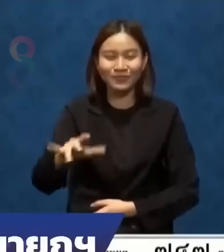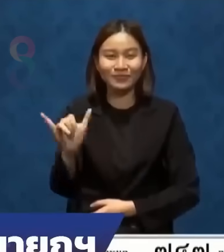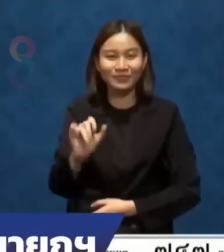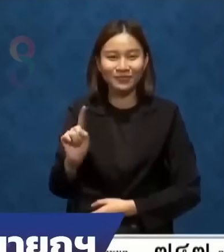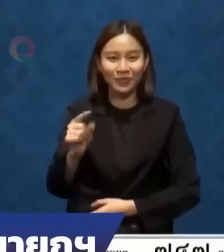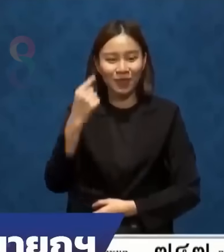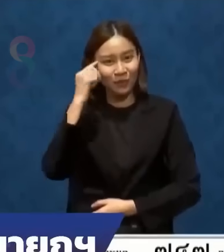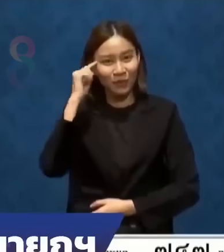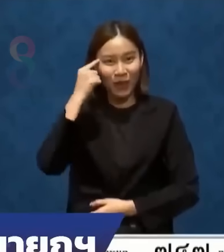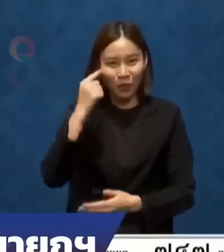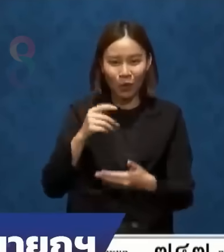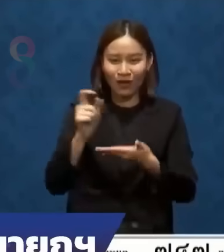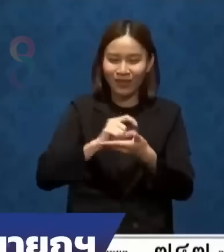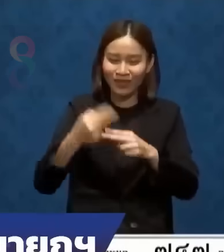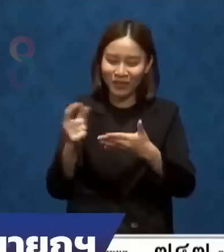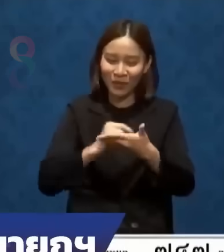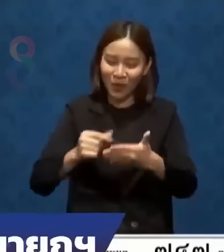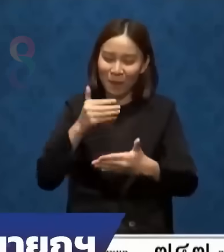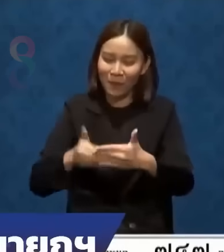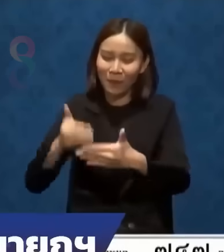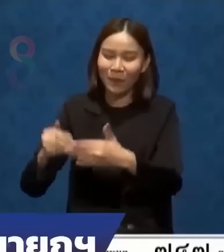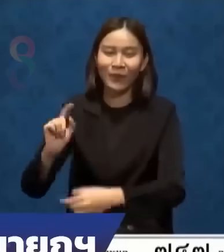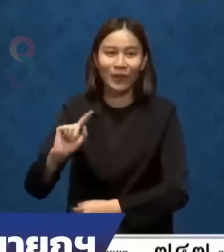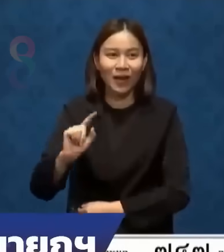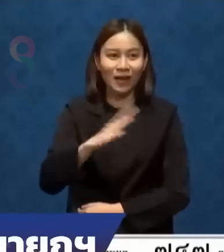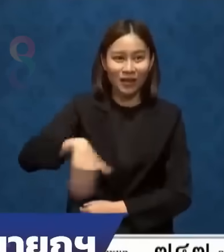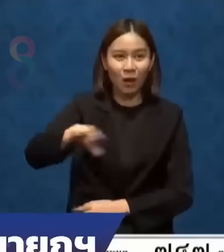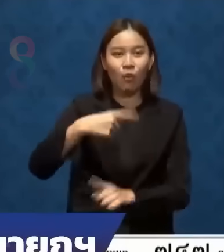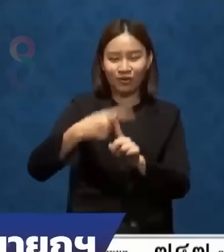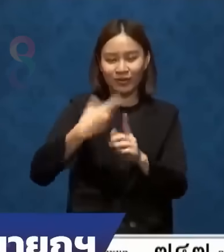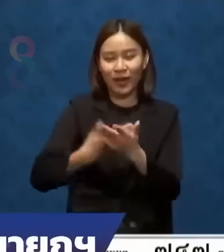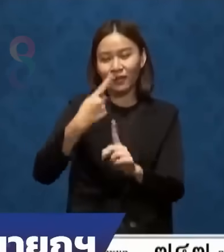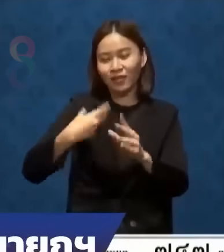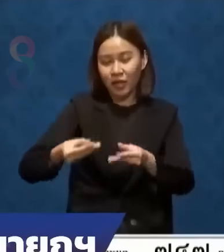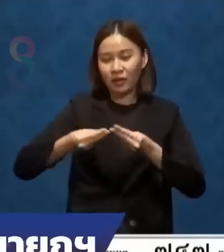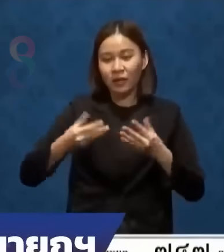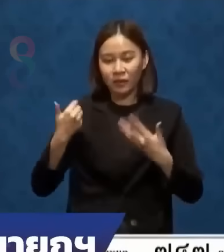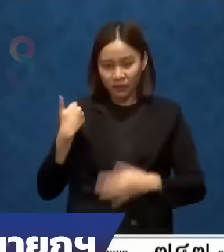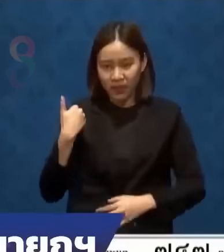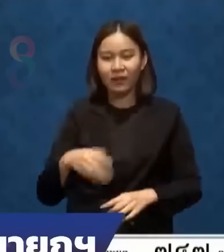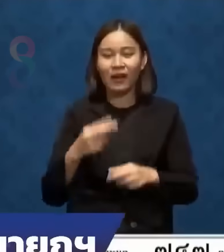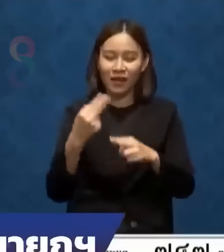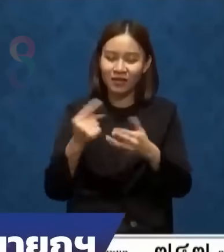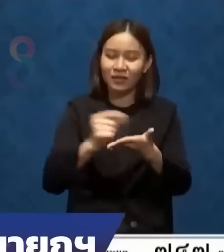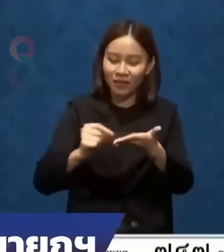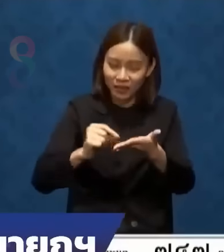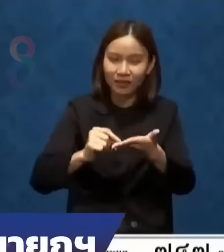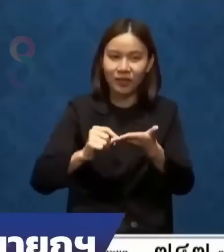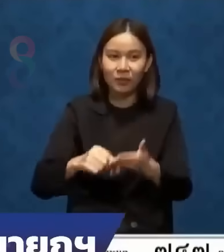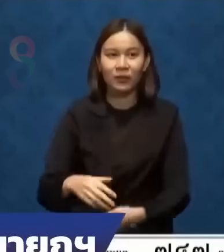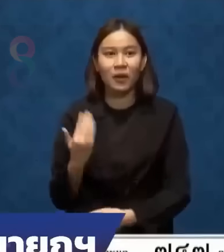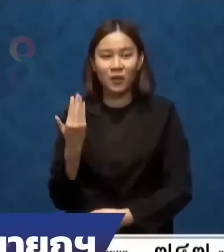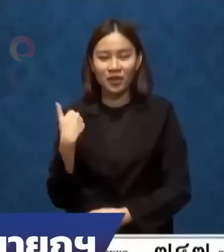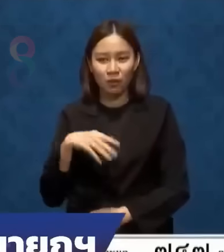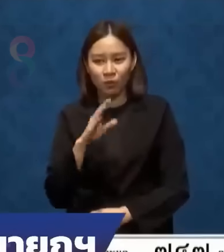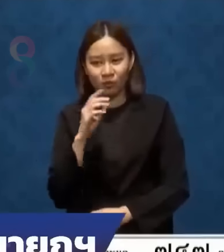ไม่รู้ว่าติดขัดเรื่องการเซ็นชื่อเข้าประชุมหรือเปล่าก็ทุกคนกินเงินเดือนนะครับอุตส่าห์มาแล้วเนี่ยฮะก็เซ็นชื่อแล้วเมื่อกี้ผมได้กระซิบ